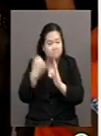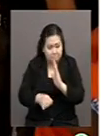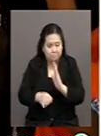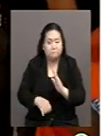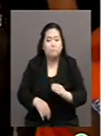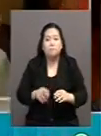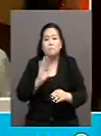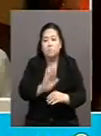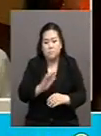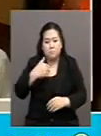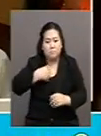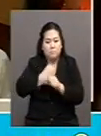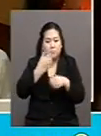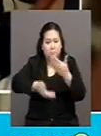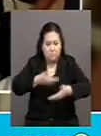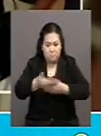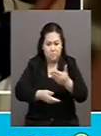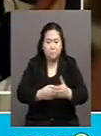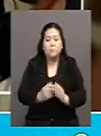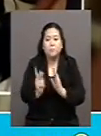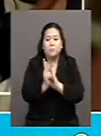เสพติดในครอบครองเพื่อจำหน่ายต่อไปนะครับ